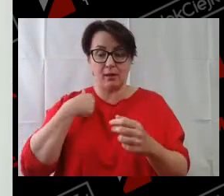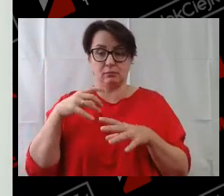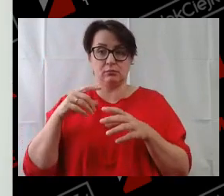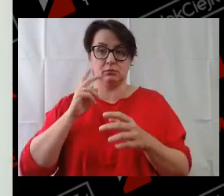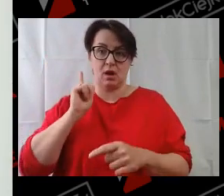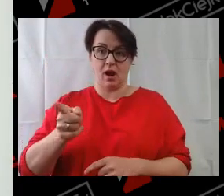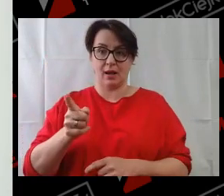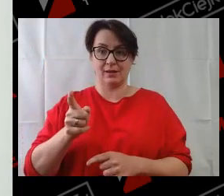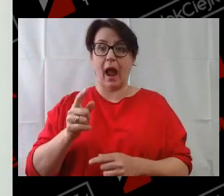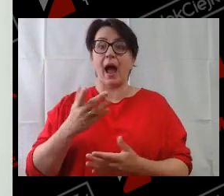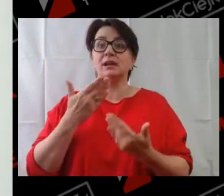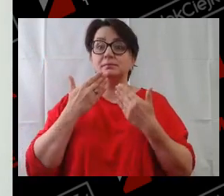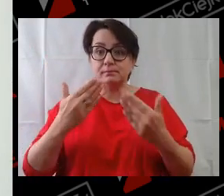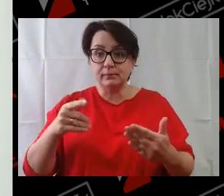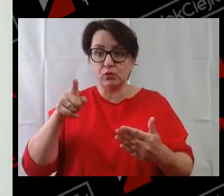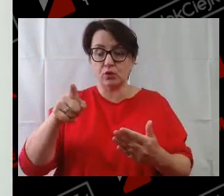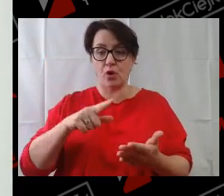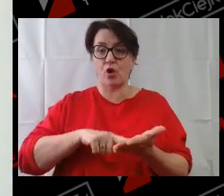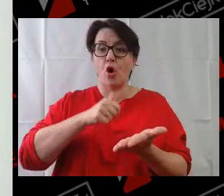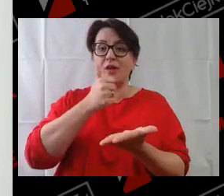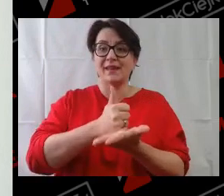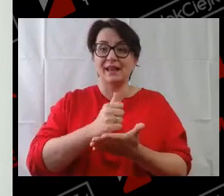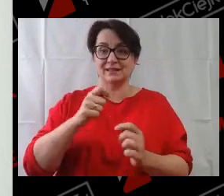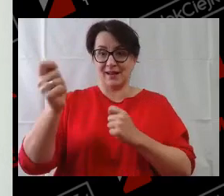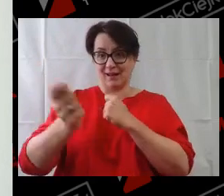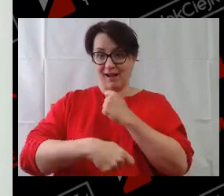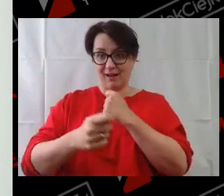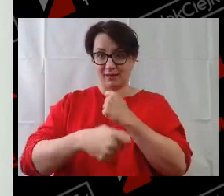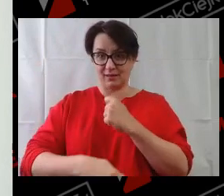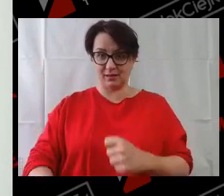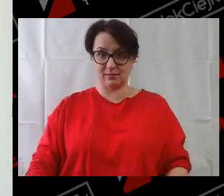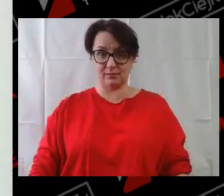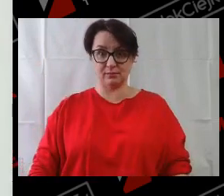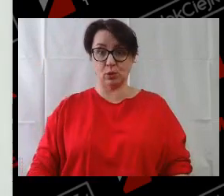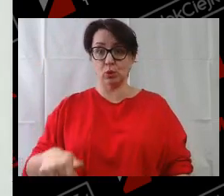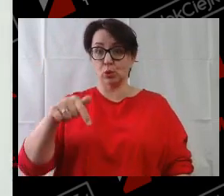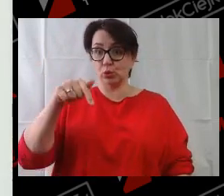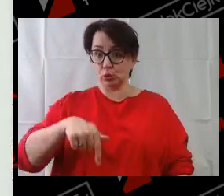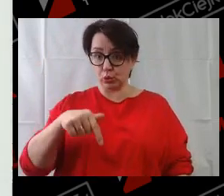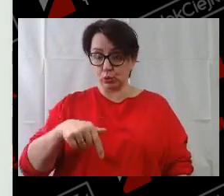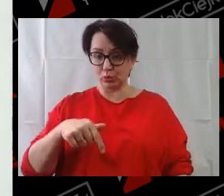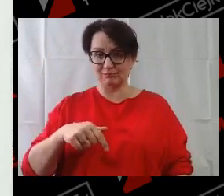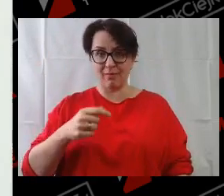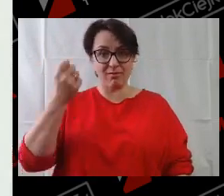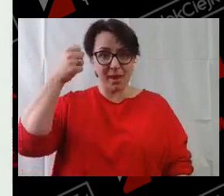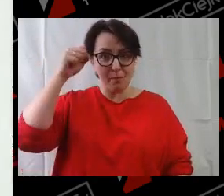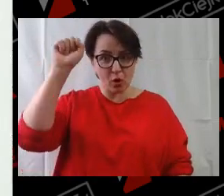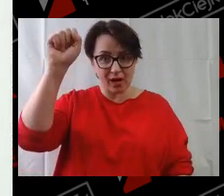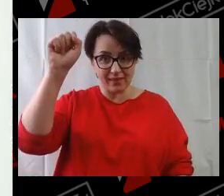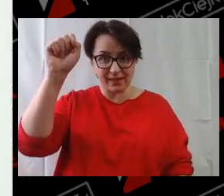pomocy Kodeksu Karnego i NATO w demokratycznym nawet konserwatywnym